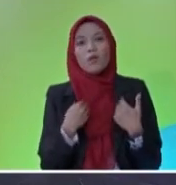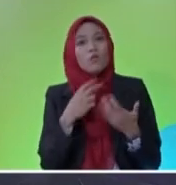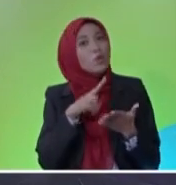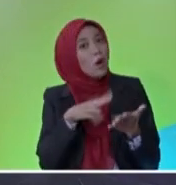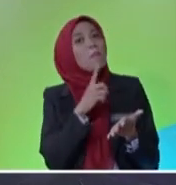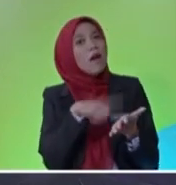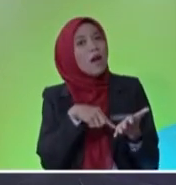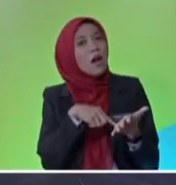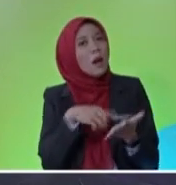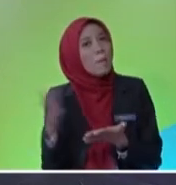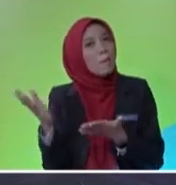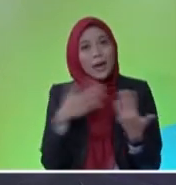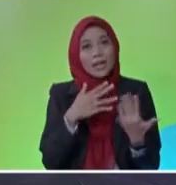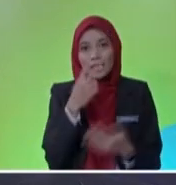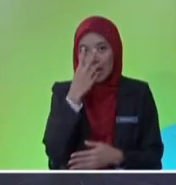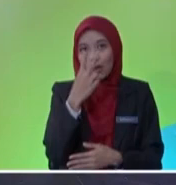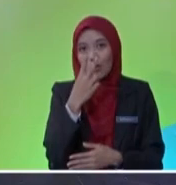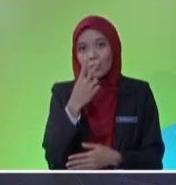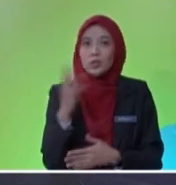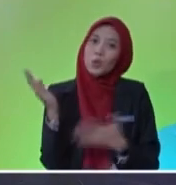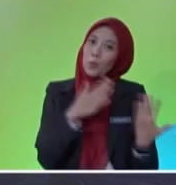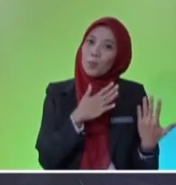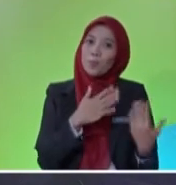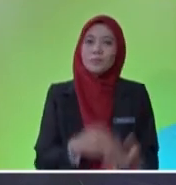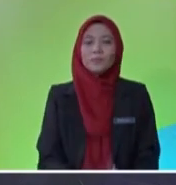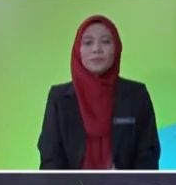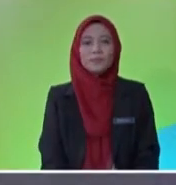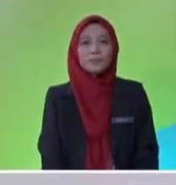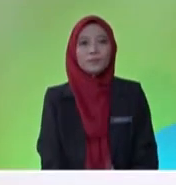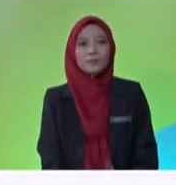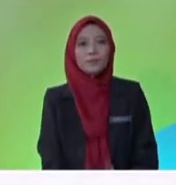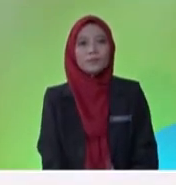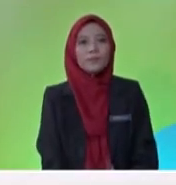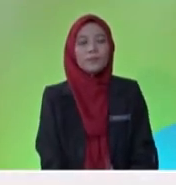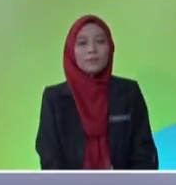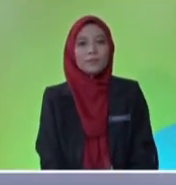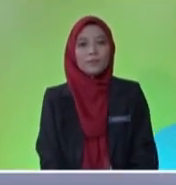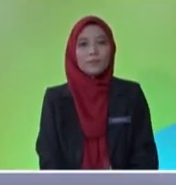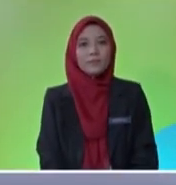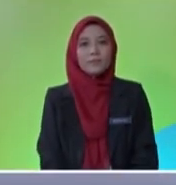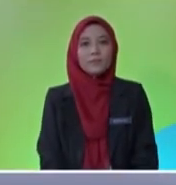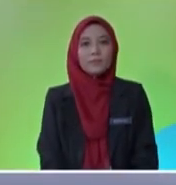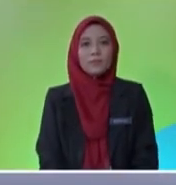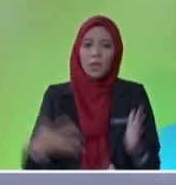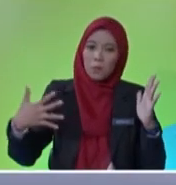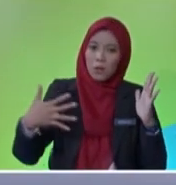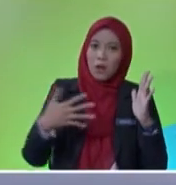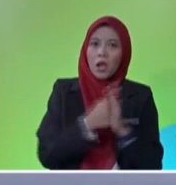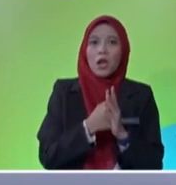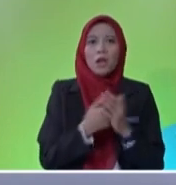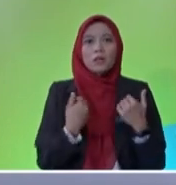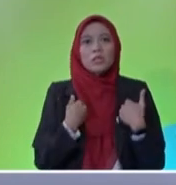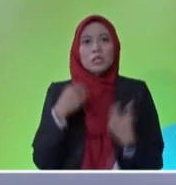aku itu Mari kita ah kita tinggal hai hai Hai kepalanya melibatkannya